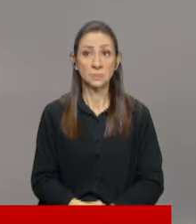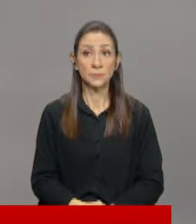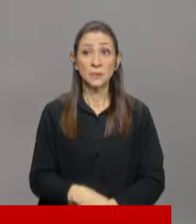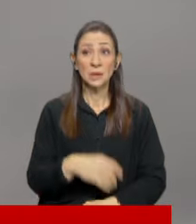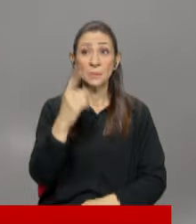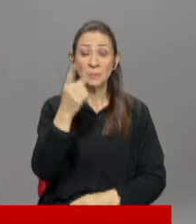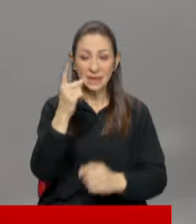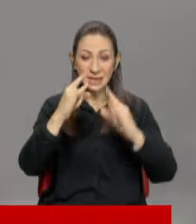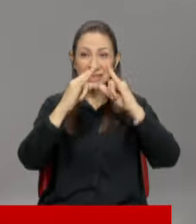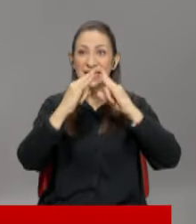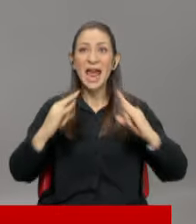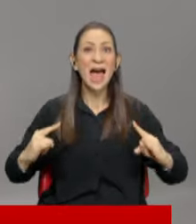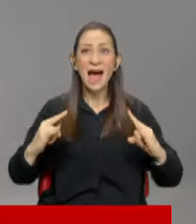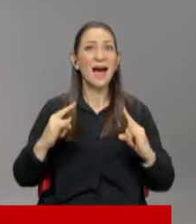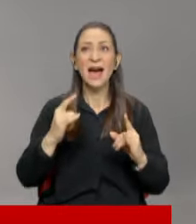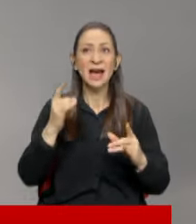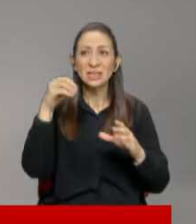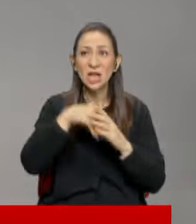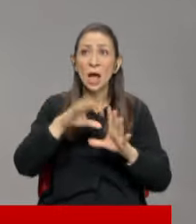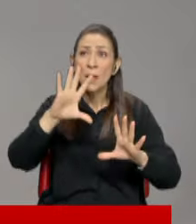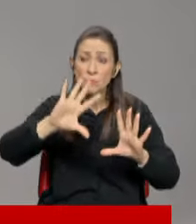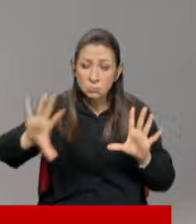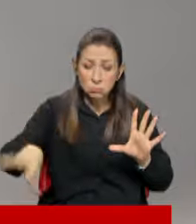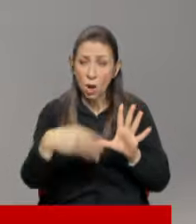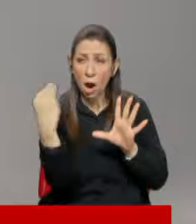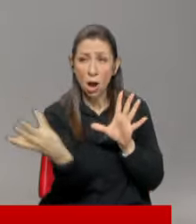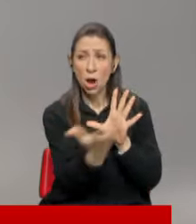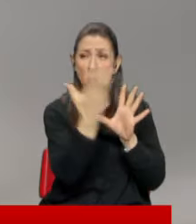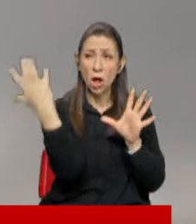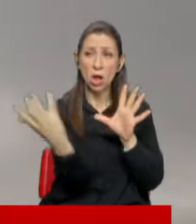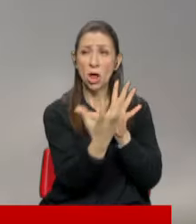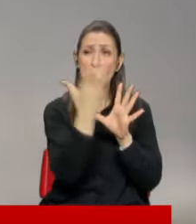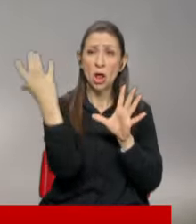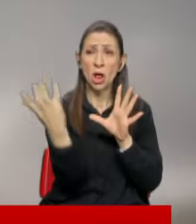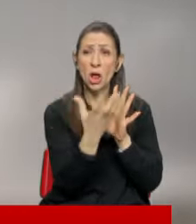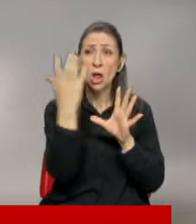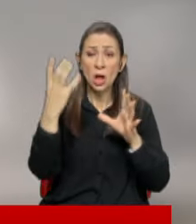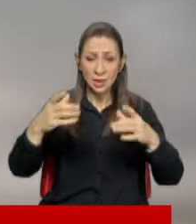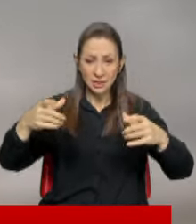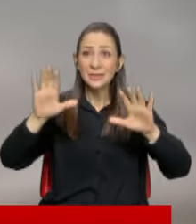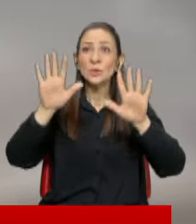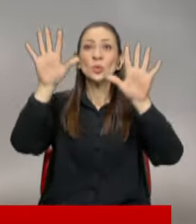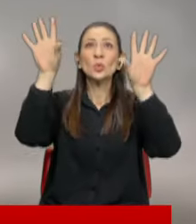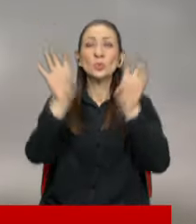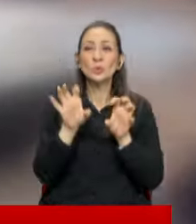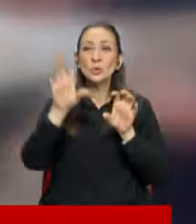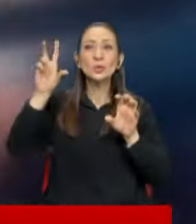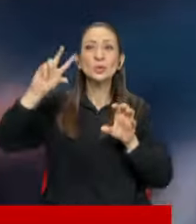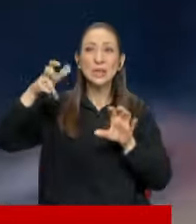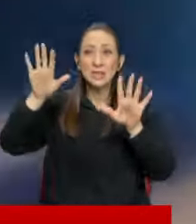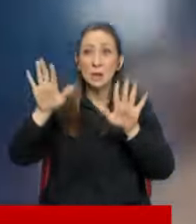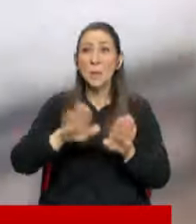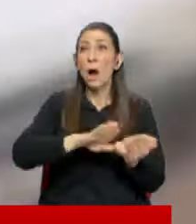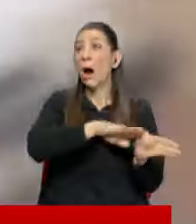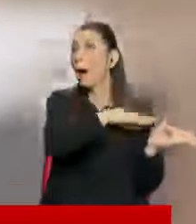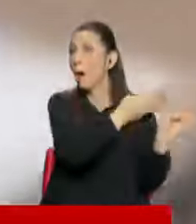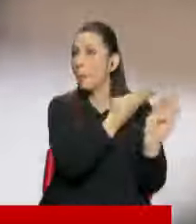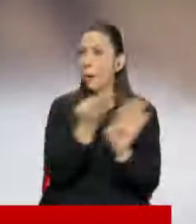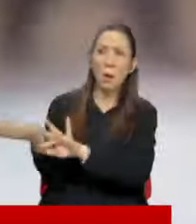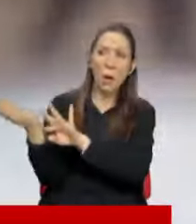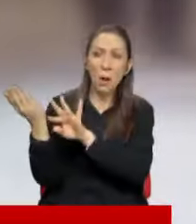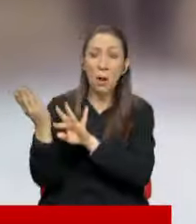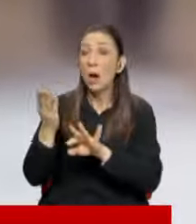Bir serayı vuran hortum ne varsa içine kattığı gibi seyrine devam etti. Güneş panelini de sürükleyen hortum paneli bir aracın üzerine